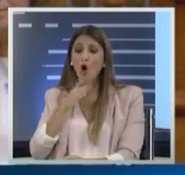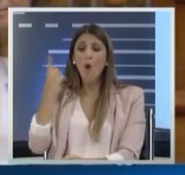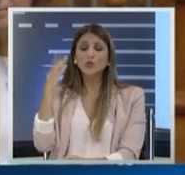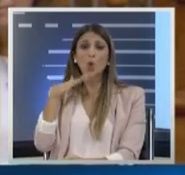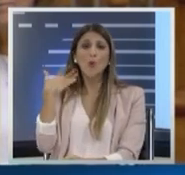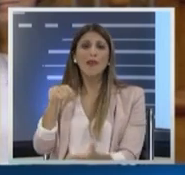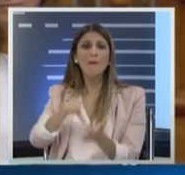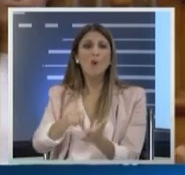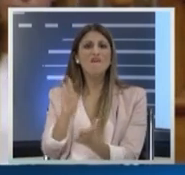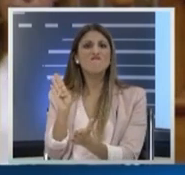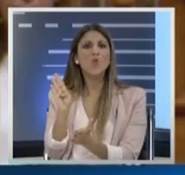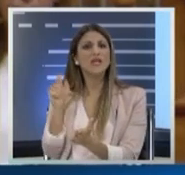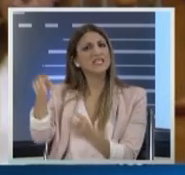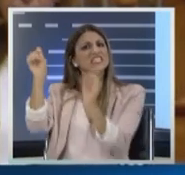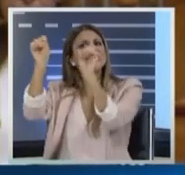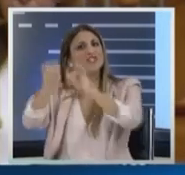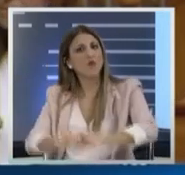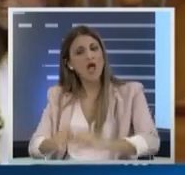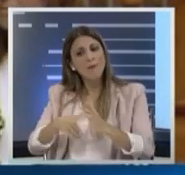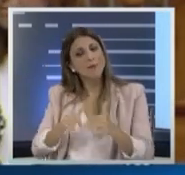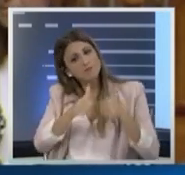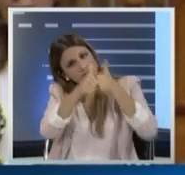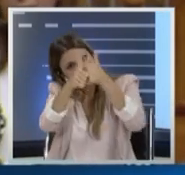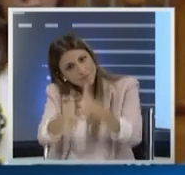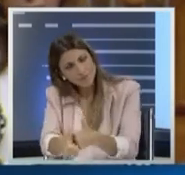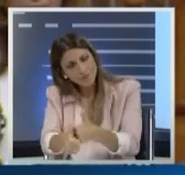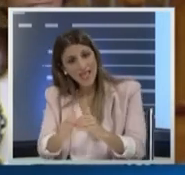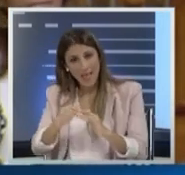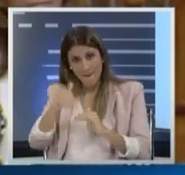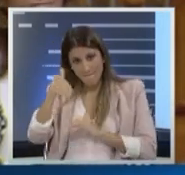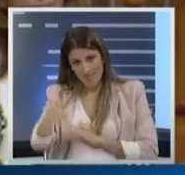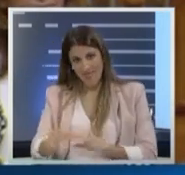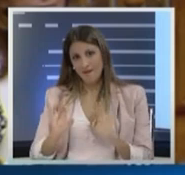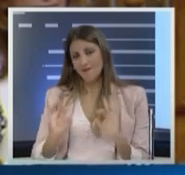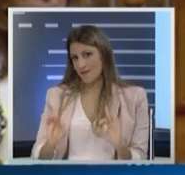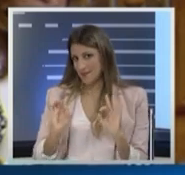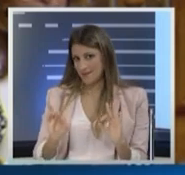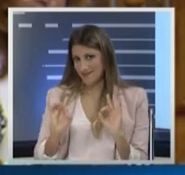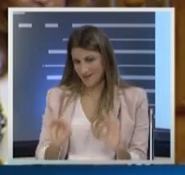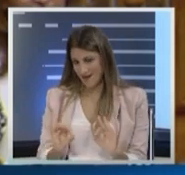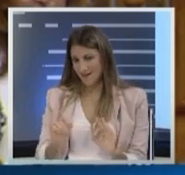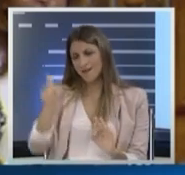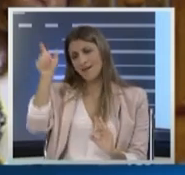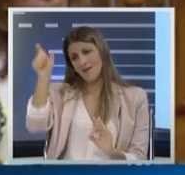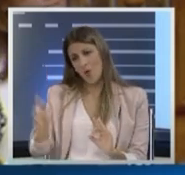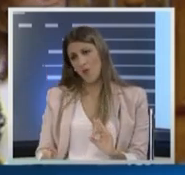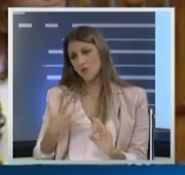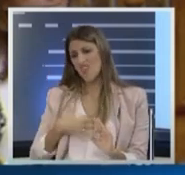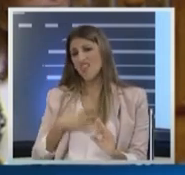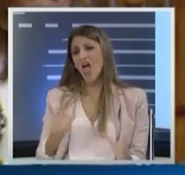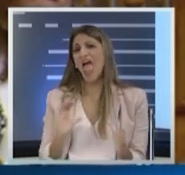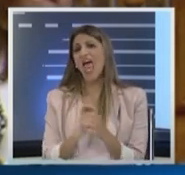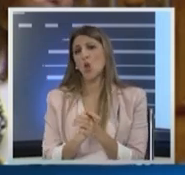ονομασία. Βεβαίως αργότερα, για λόγους που έχουν να κάνουν και είναι γνωστοί, με την ανάγκη ενότητας